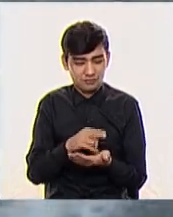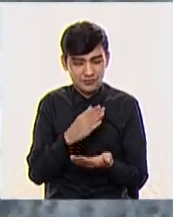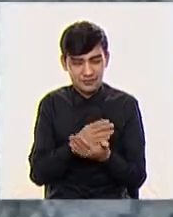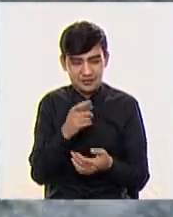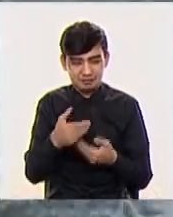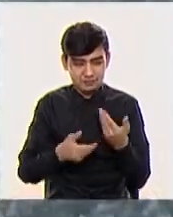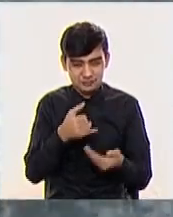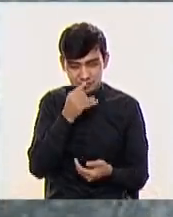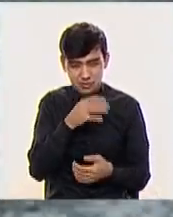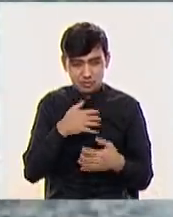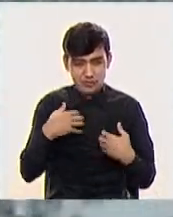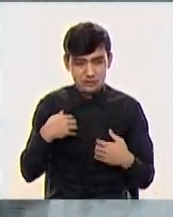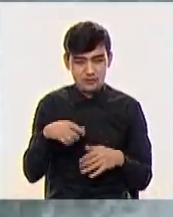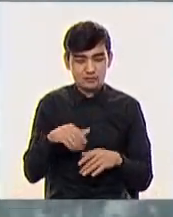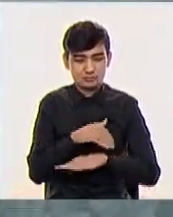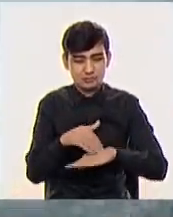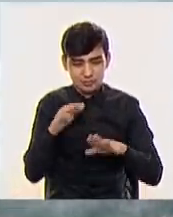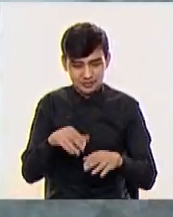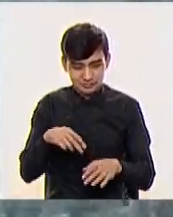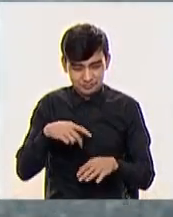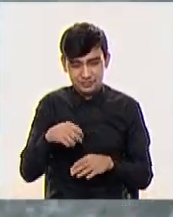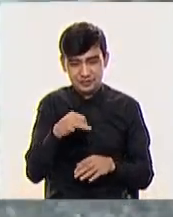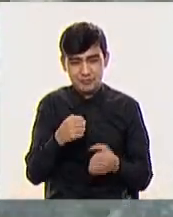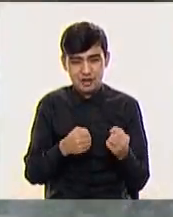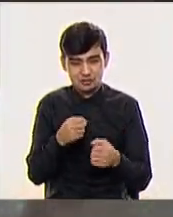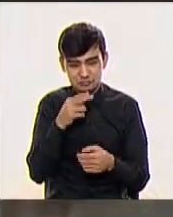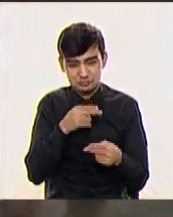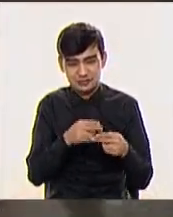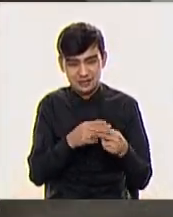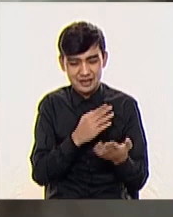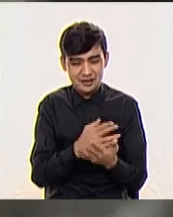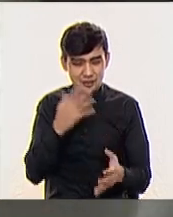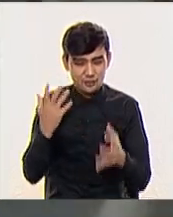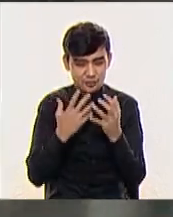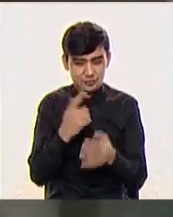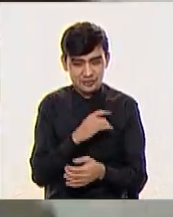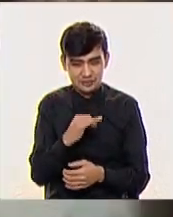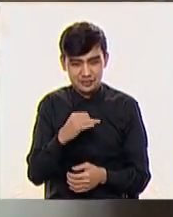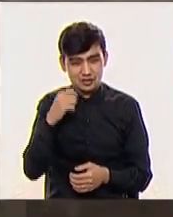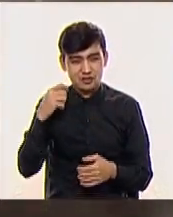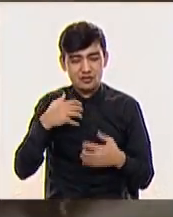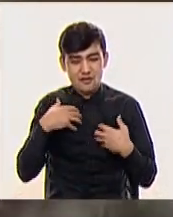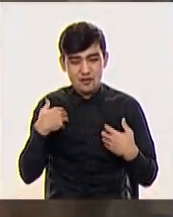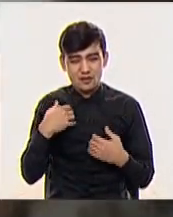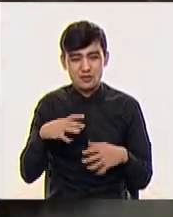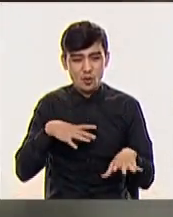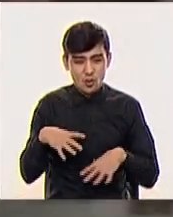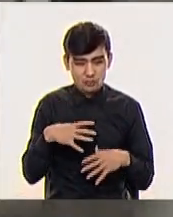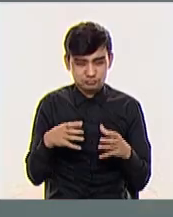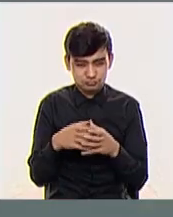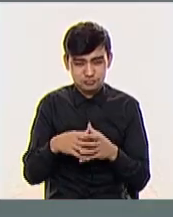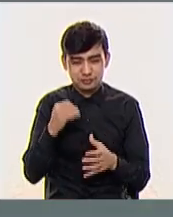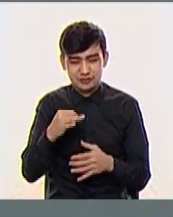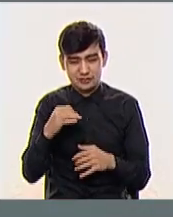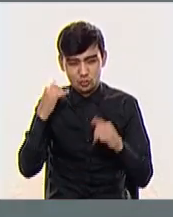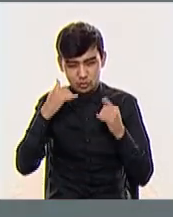алмай ыққан мал тас жолдарға шығып, көліктерге кедергі келтіруде. Бірнеше күнгі боранның салдарынан малшылардың үйір-үйір жылқылары мен табын